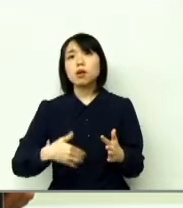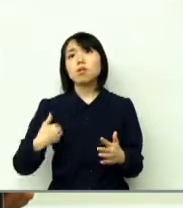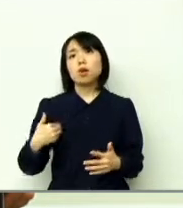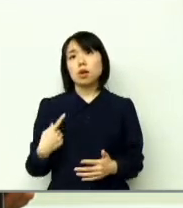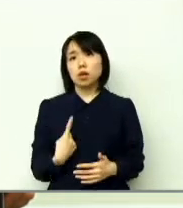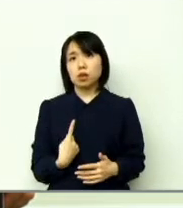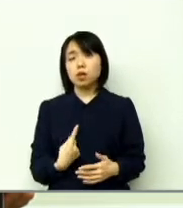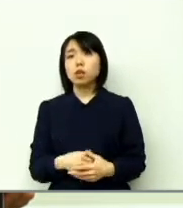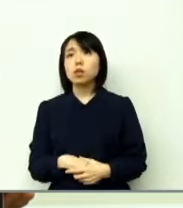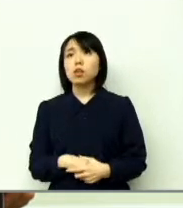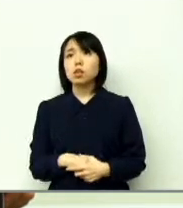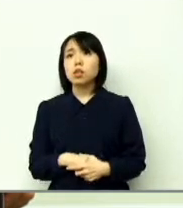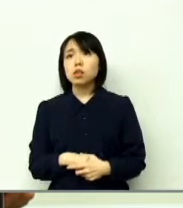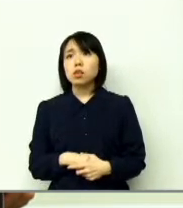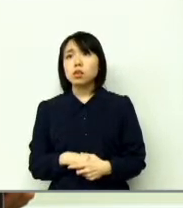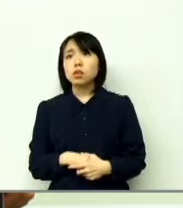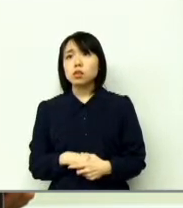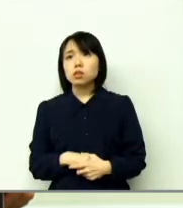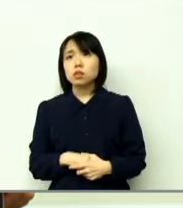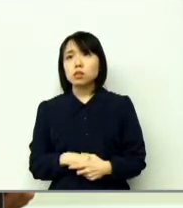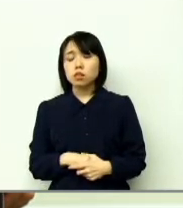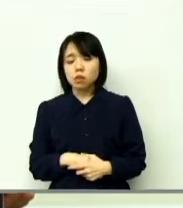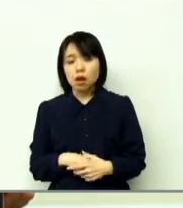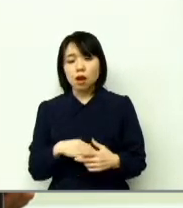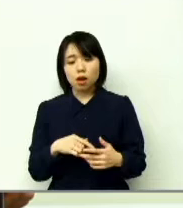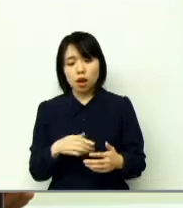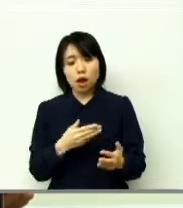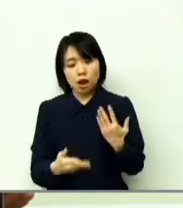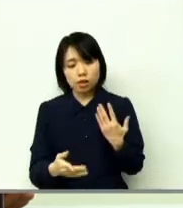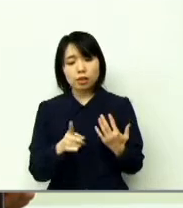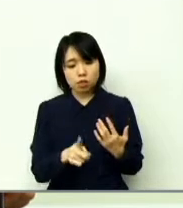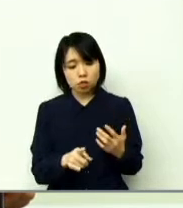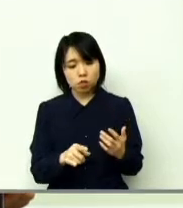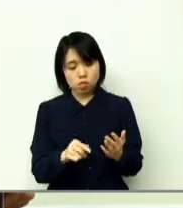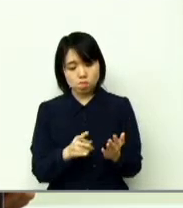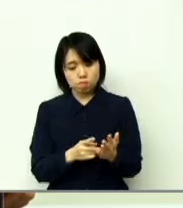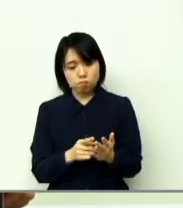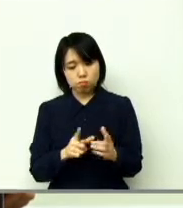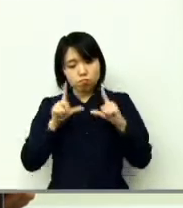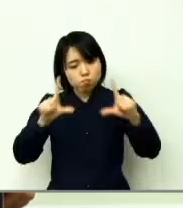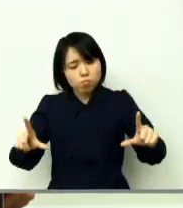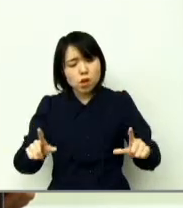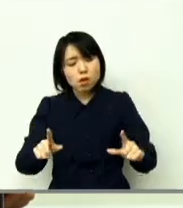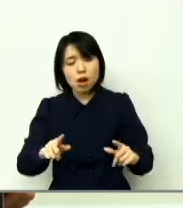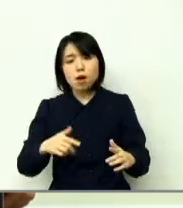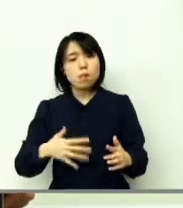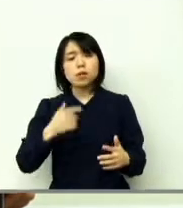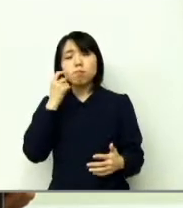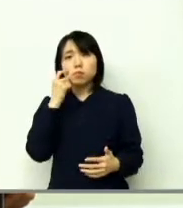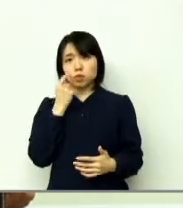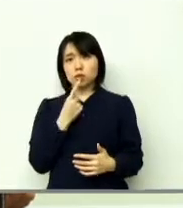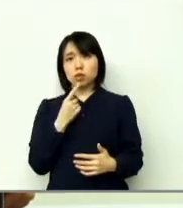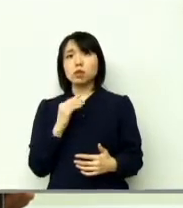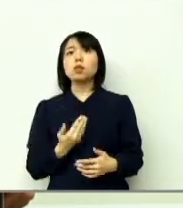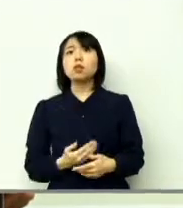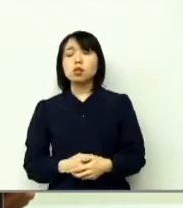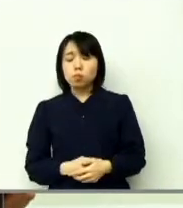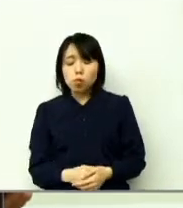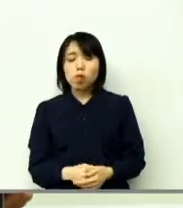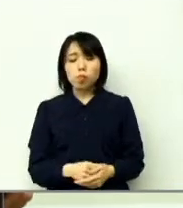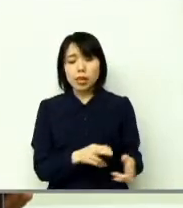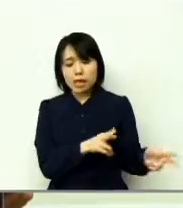とこうなりますという形でまだ申し上げられませんけれども、制度としては私たちとしてはそういう選べ